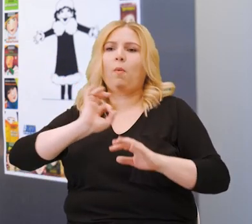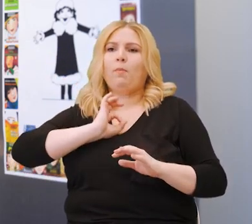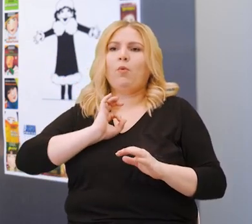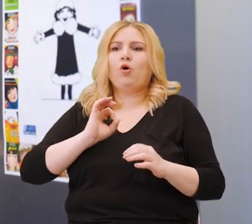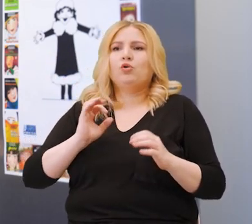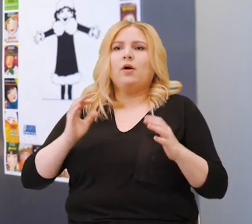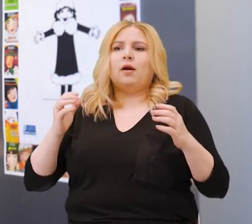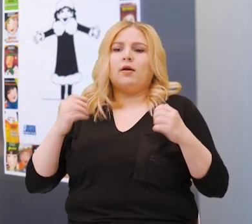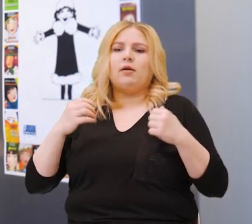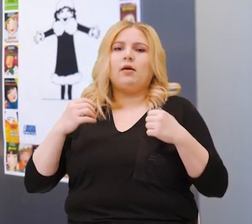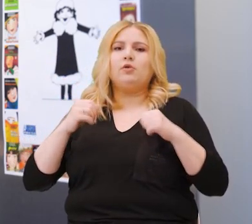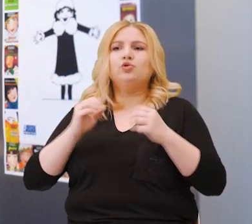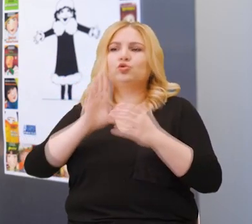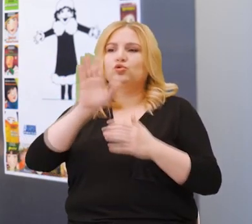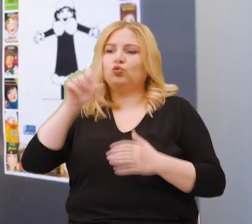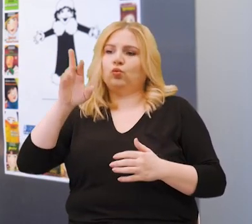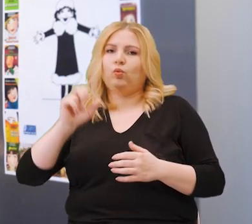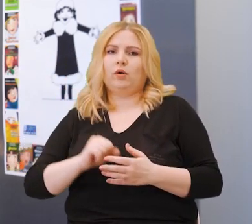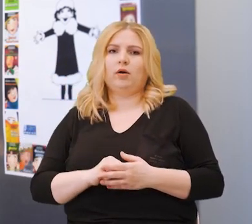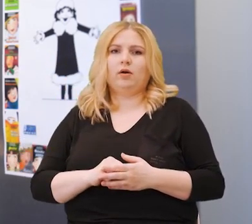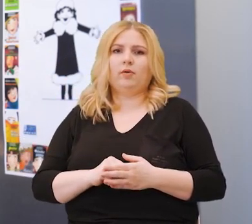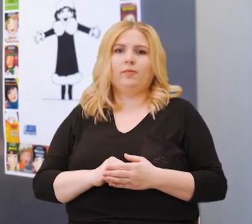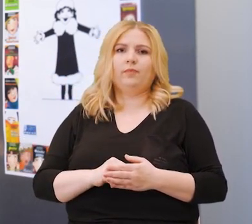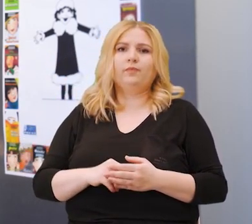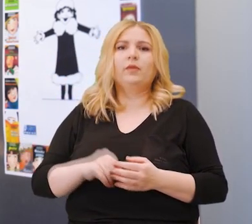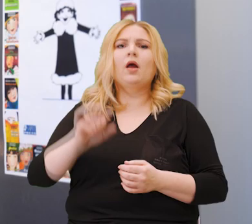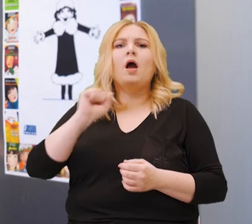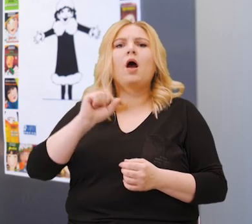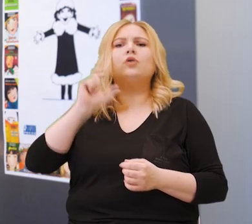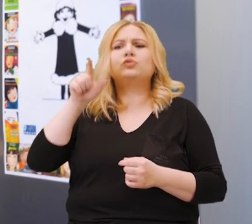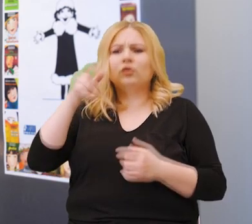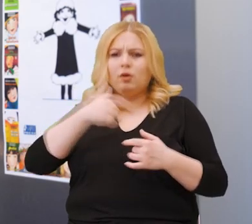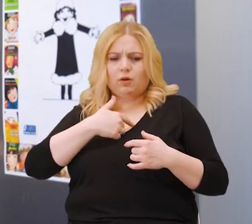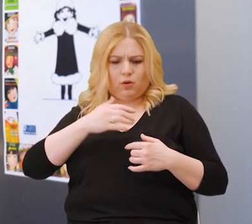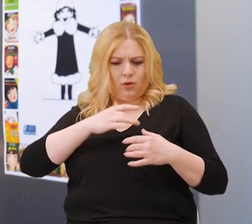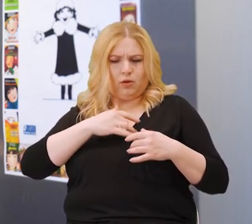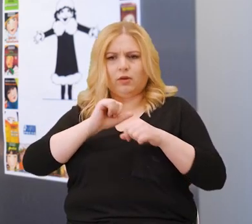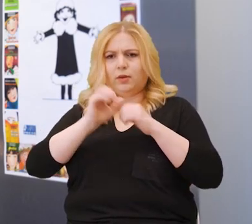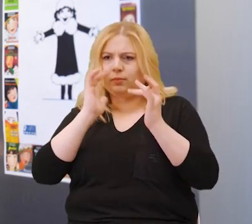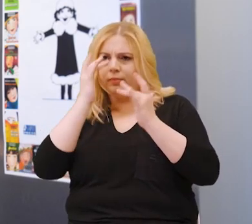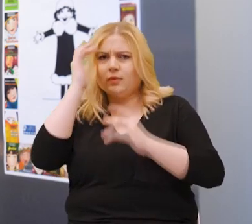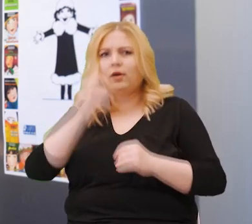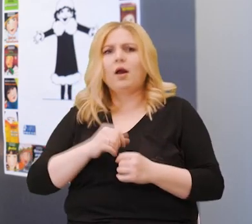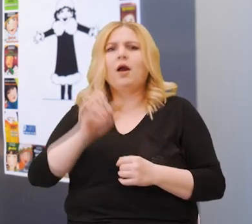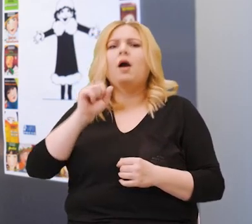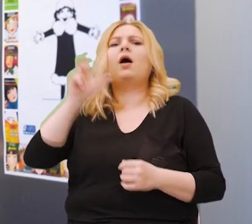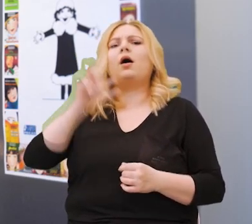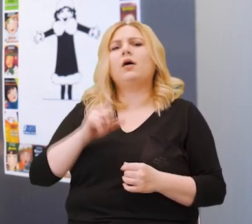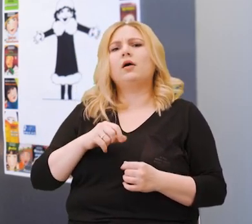artystycznego. Bez wątpienia, przyznała Aniela z morderczą ironią. A cóż to tak lśni na twojej